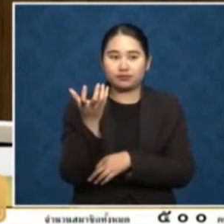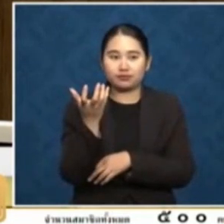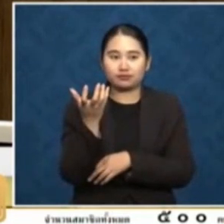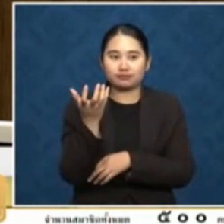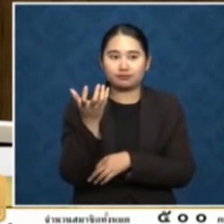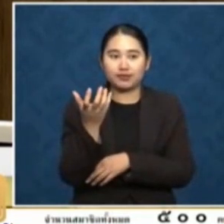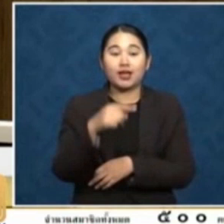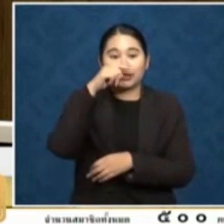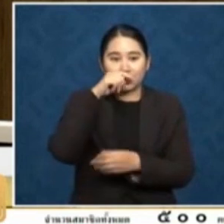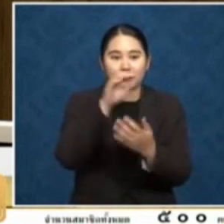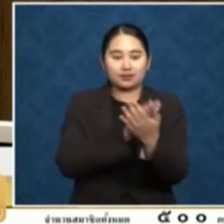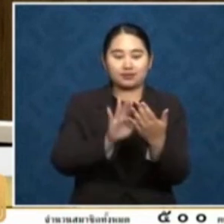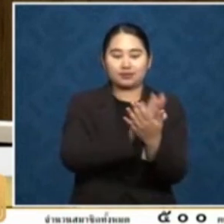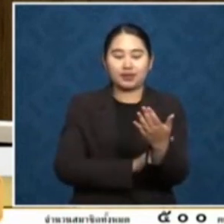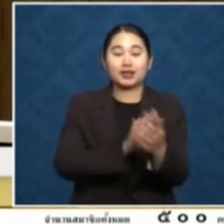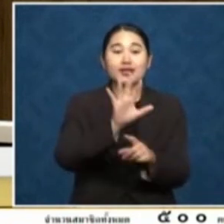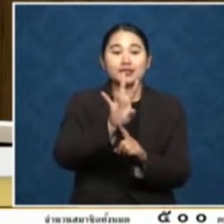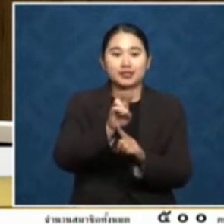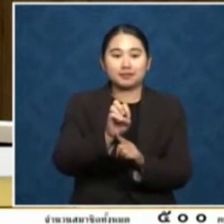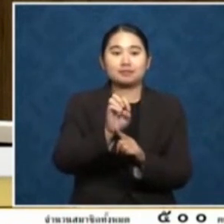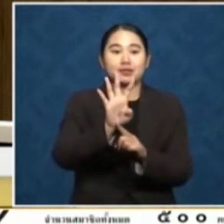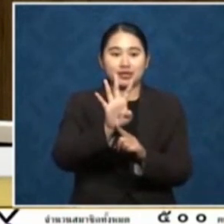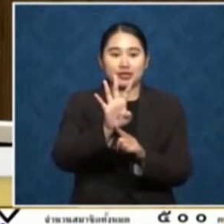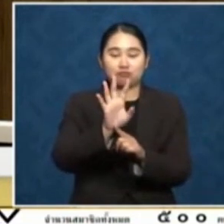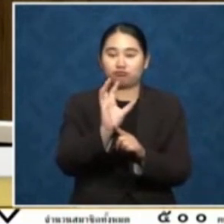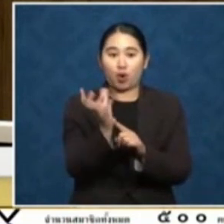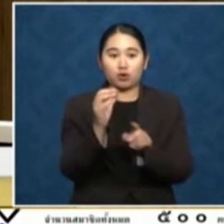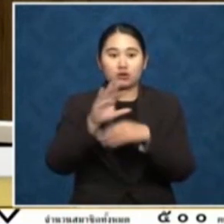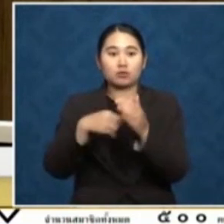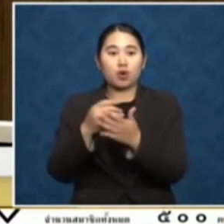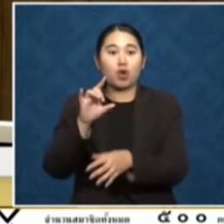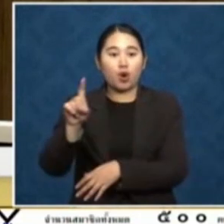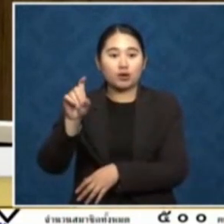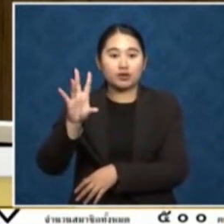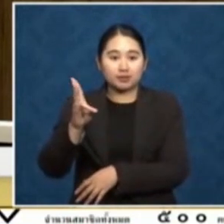กเราอยู่อันดับที่74จาก147ประเทศ